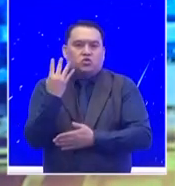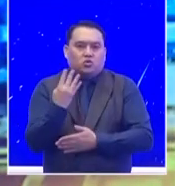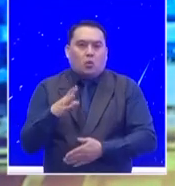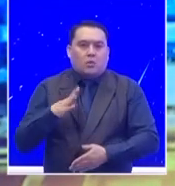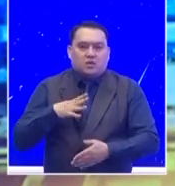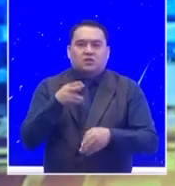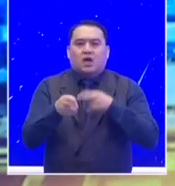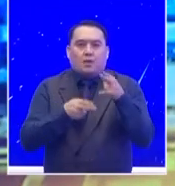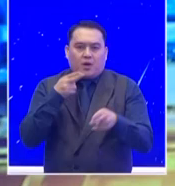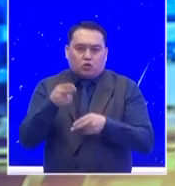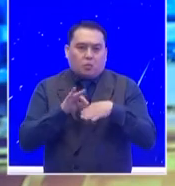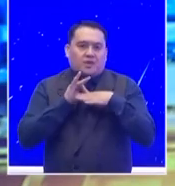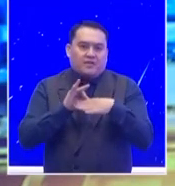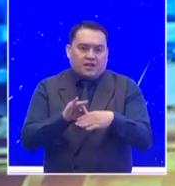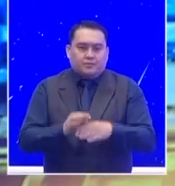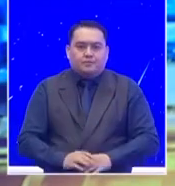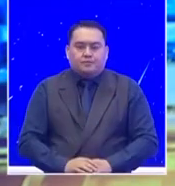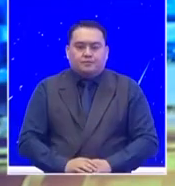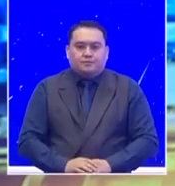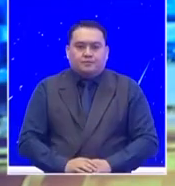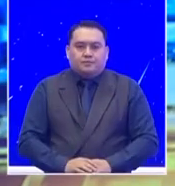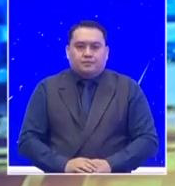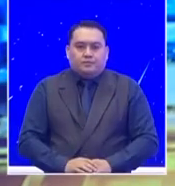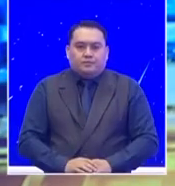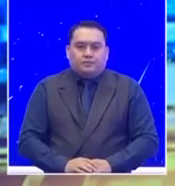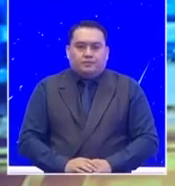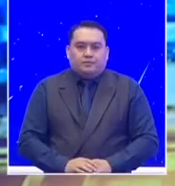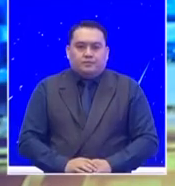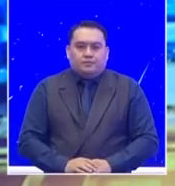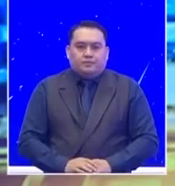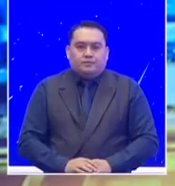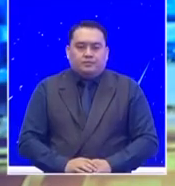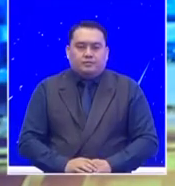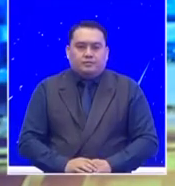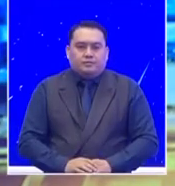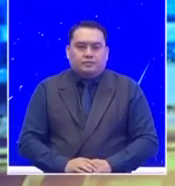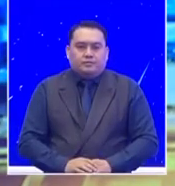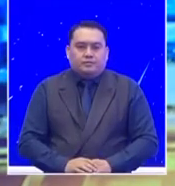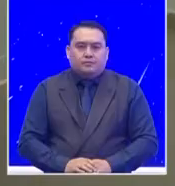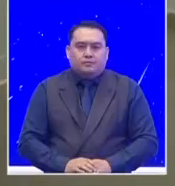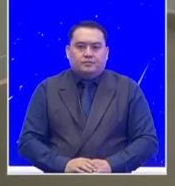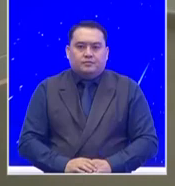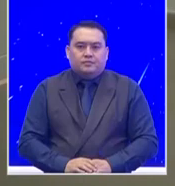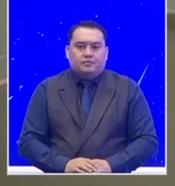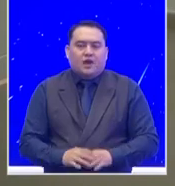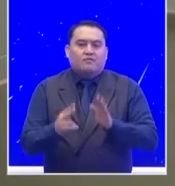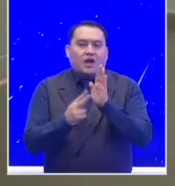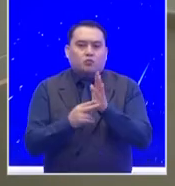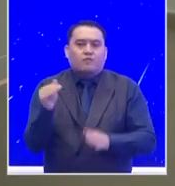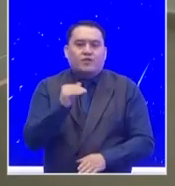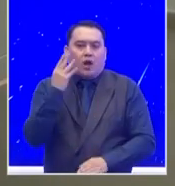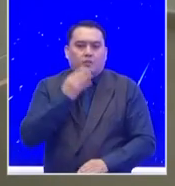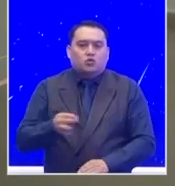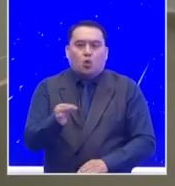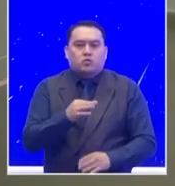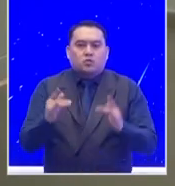4 из них уже сделали операцию. Наш корреспондент расскажет о состоянии пострадавших в Кордае. 8 февраля в Алматинскую